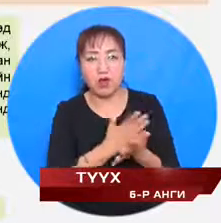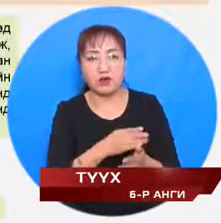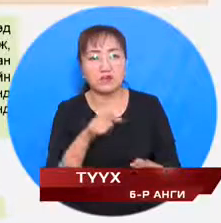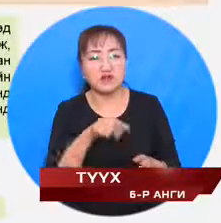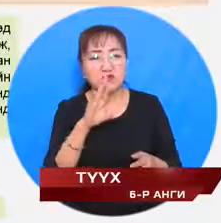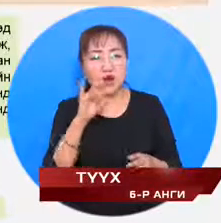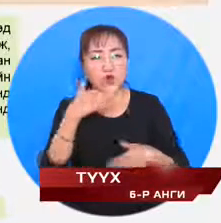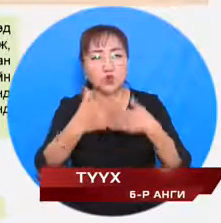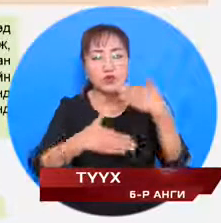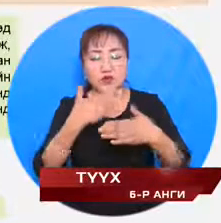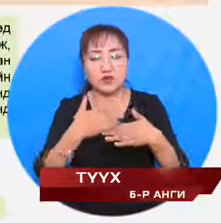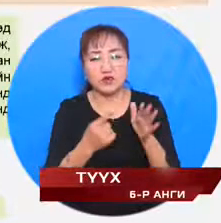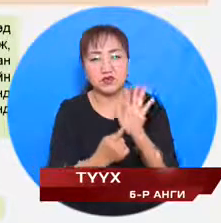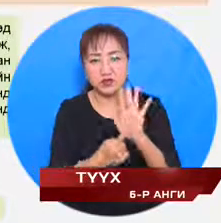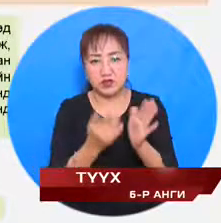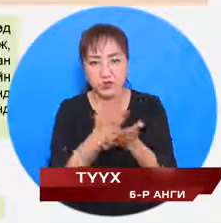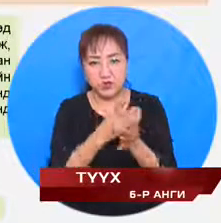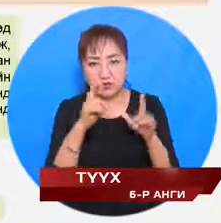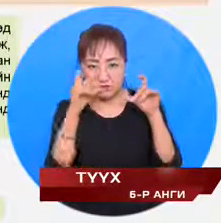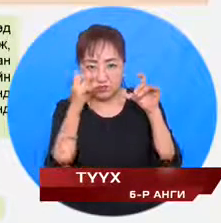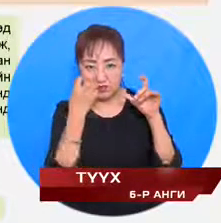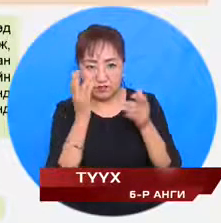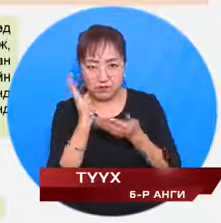хөөхдөө энэ тухайн зургийг хараарай.